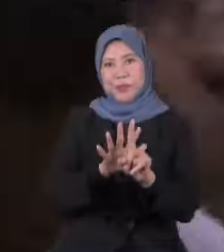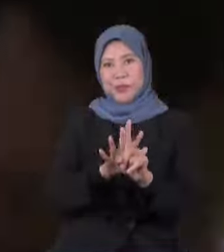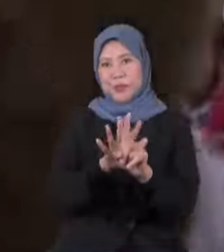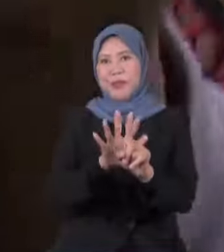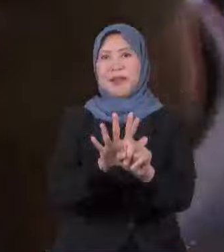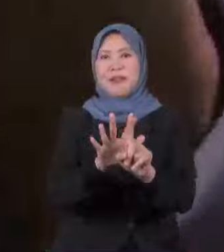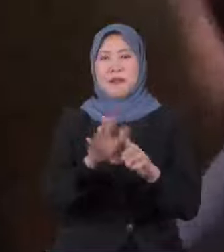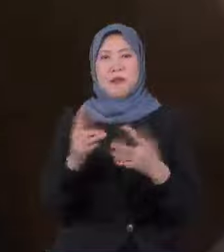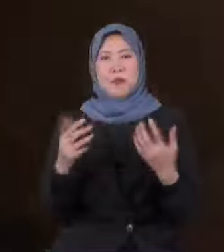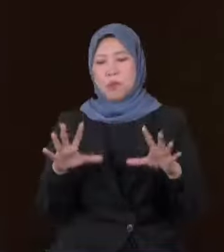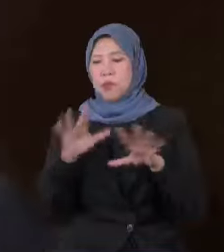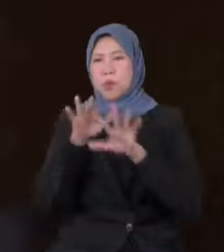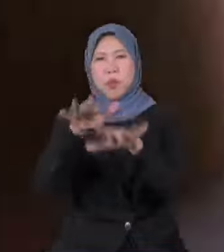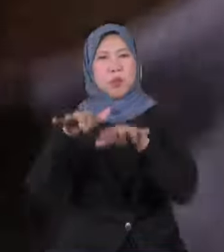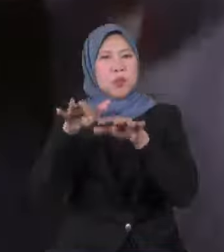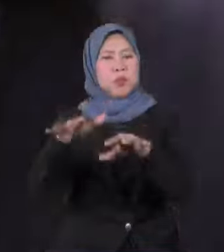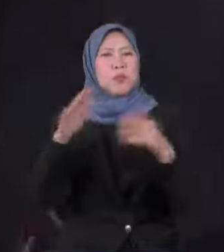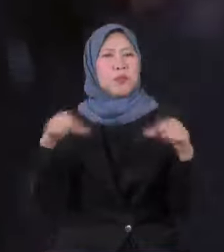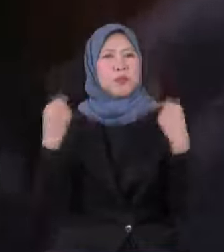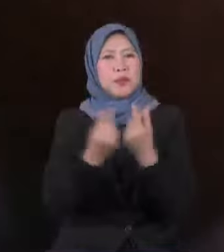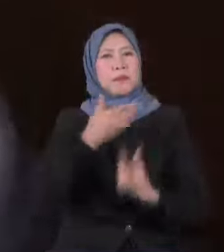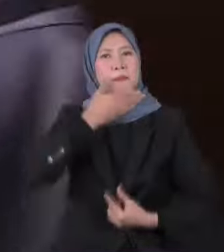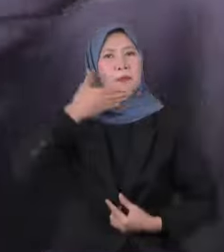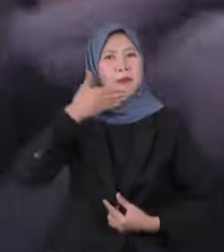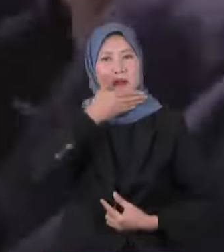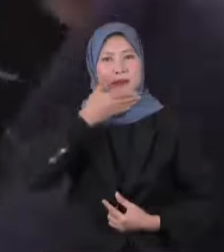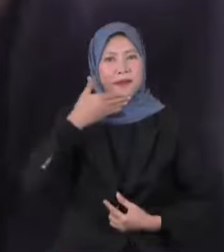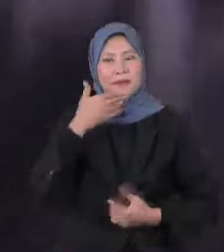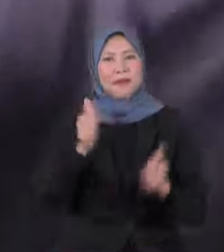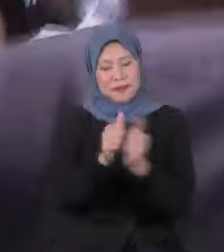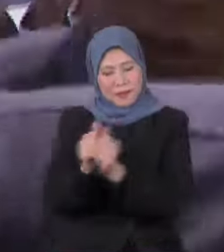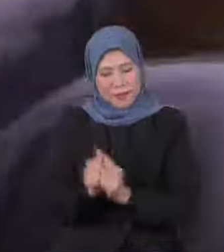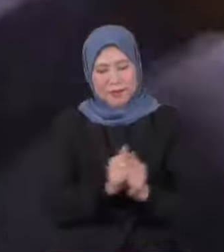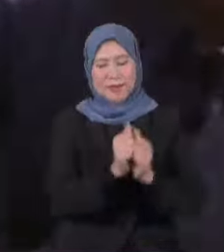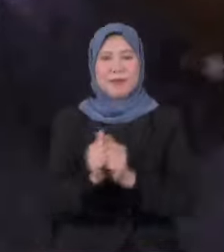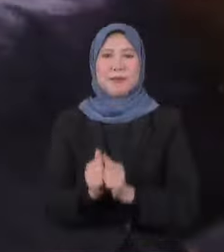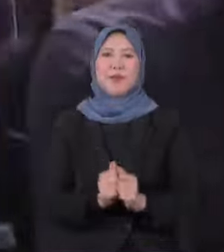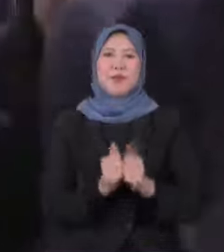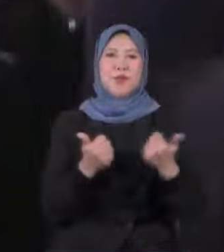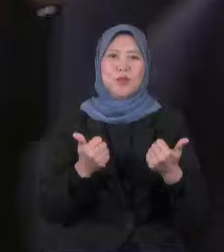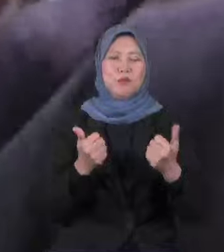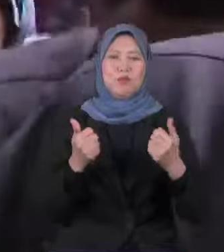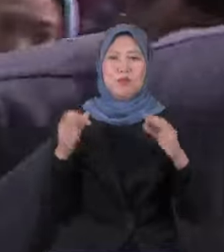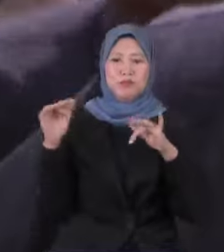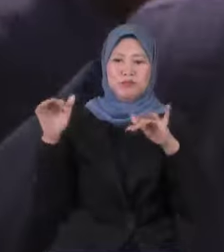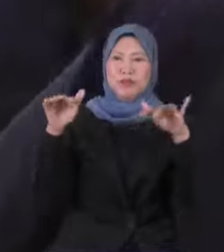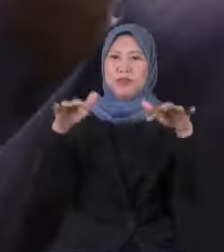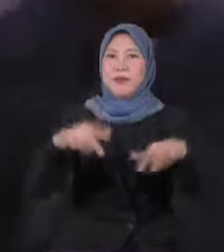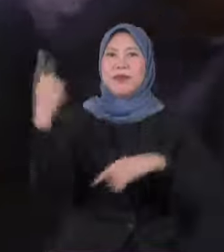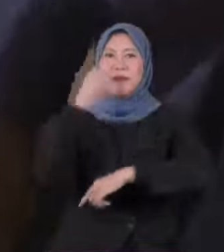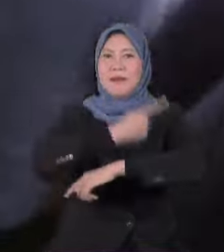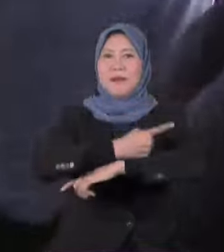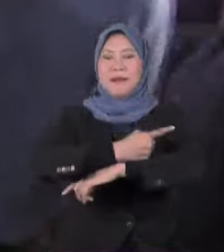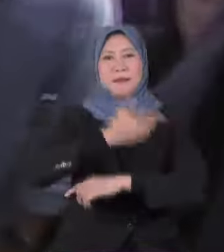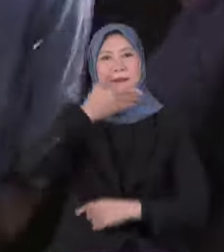penuh golongan belia dan juga warga Melaka yang datang bersama-sama untuk memeriahkan Hari Belia